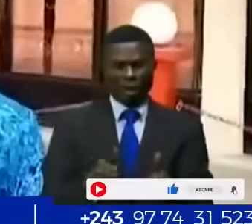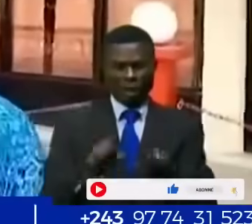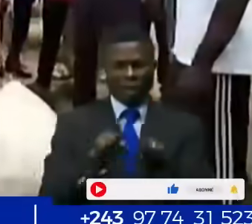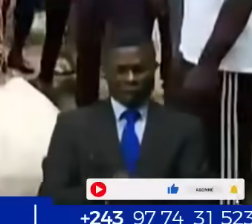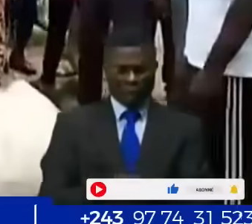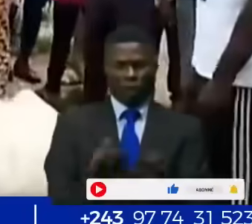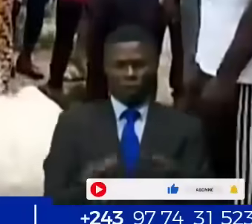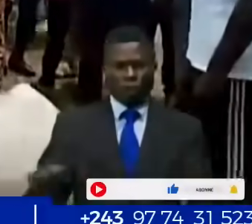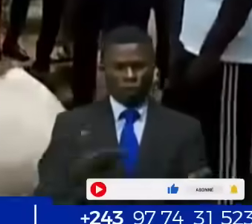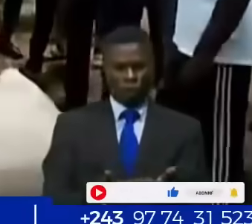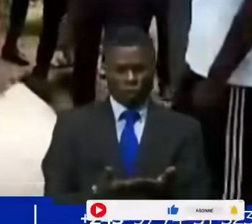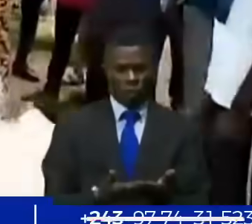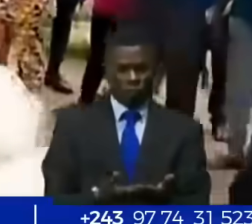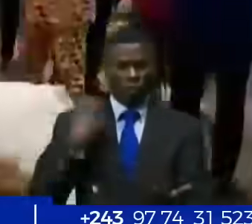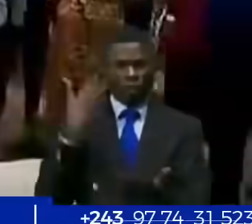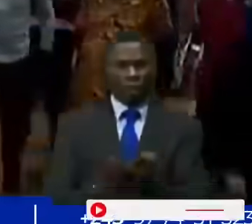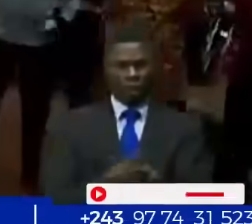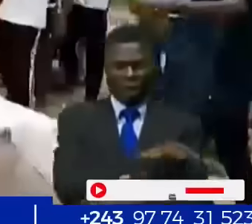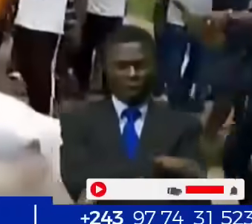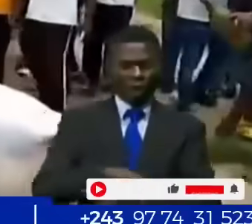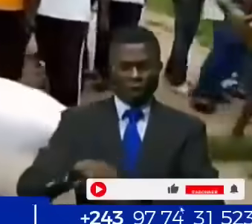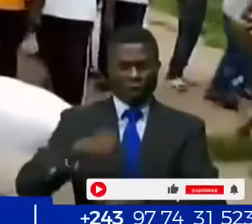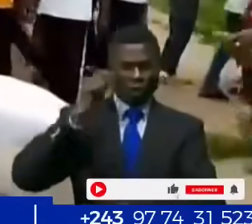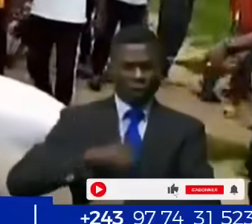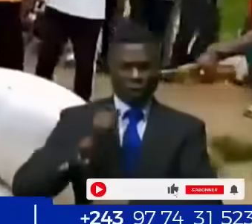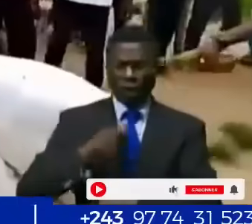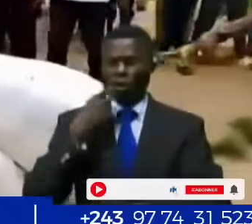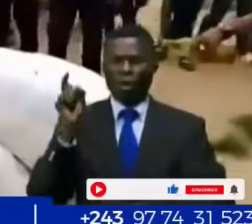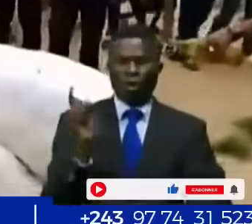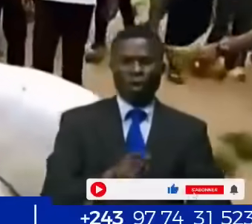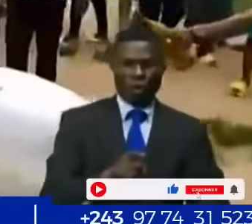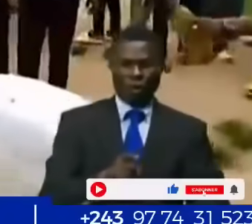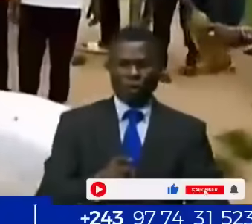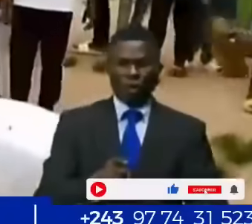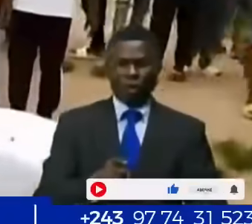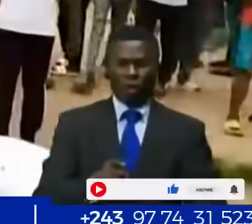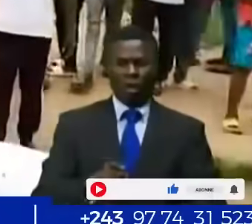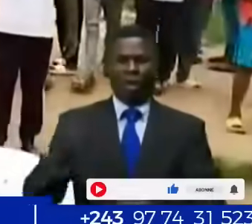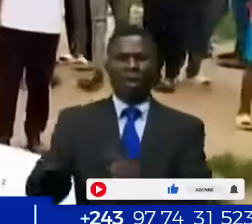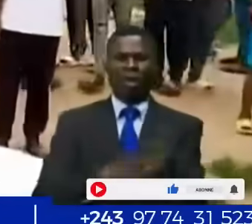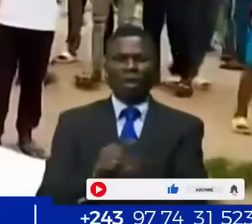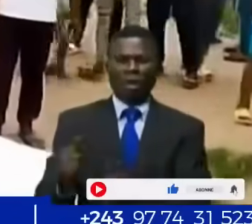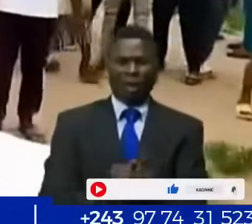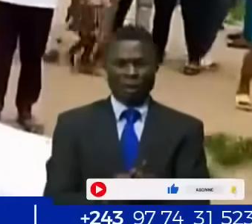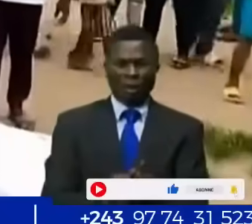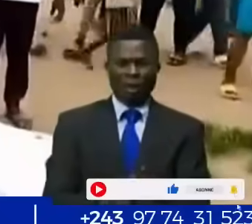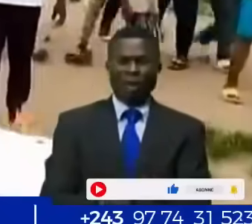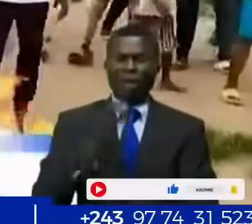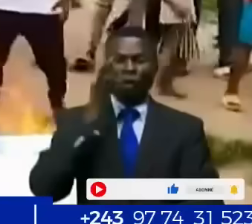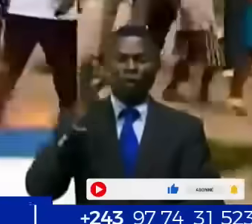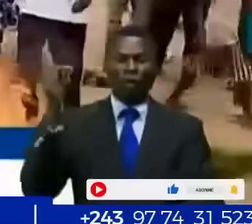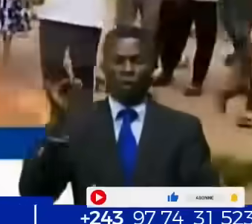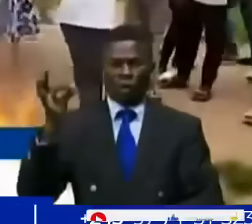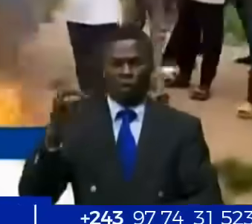tranquillité. Juste à l'arrivée du procureur, il a du coup ordonné l'incinération des 4 rafias pleins de chanvre saisis par